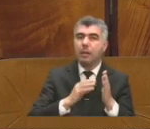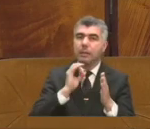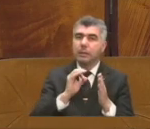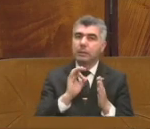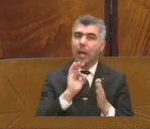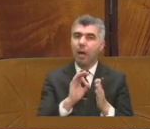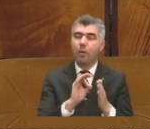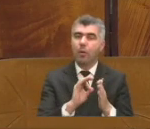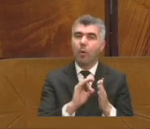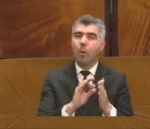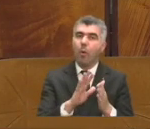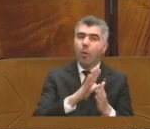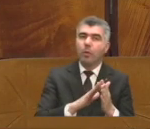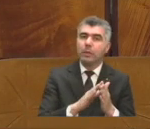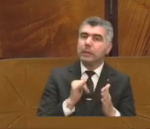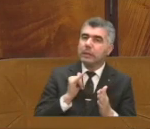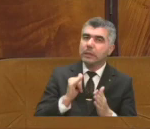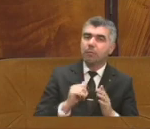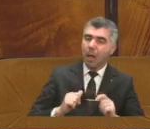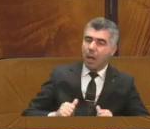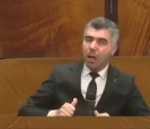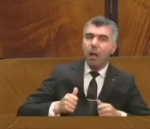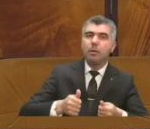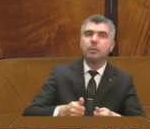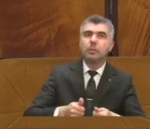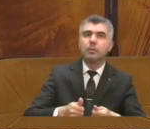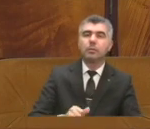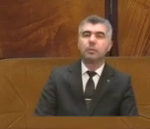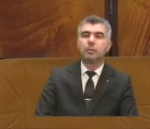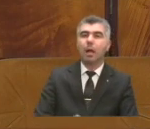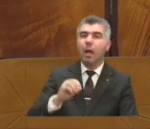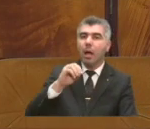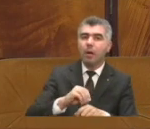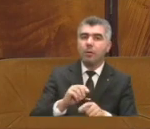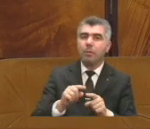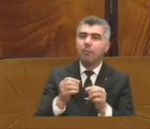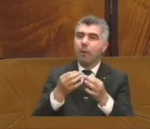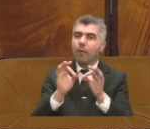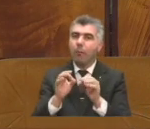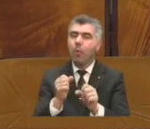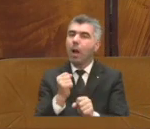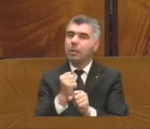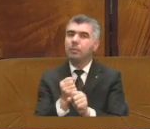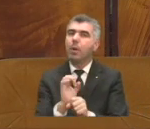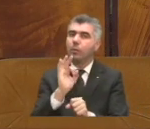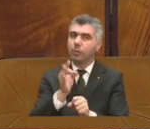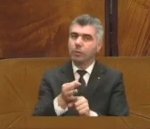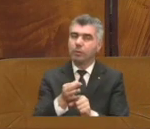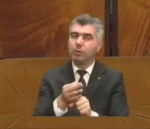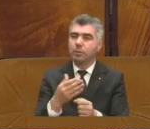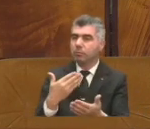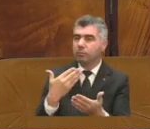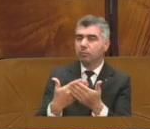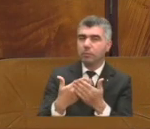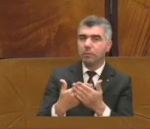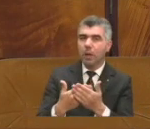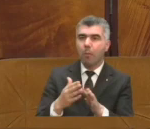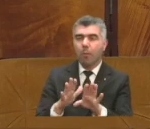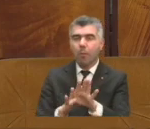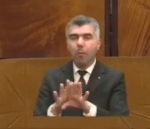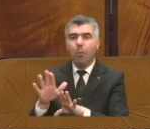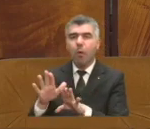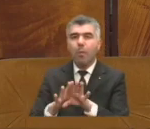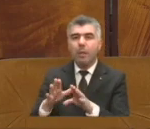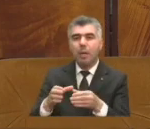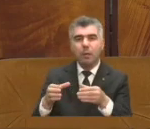اللي متعطش للعطاء ومتعطش للتطوع، بدليل المبادرات